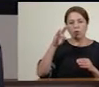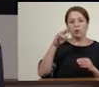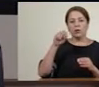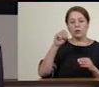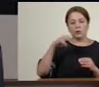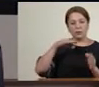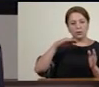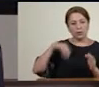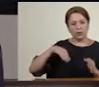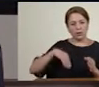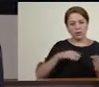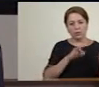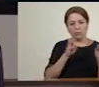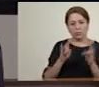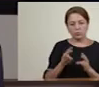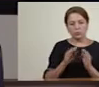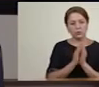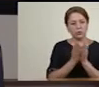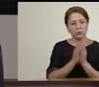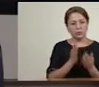asosiy manba hisoblanadi.